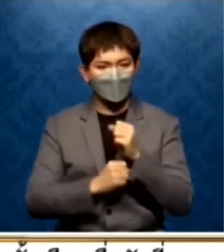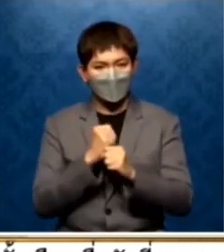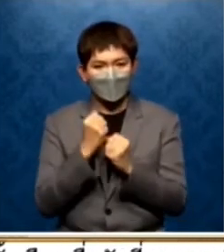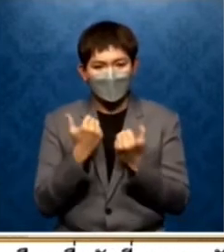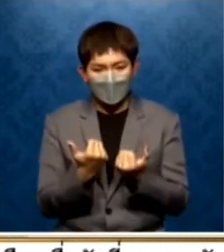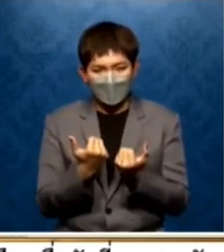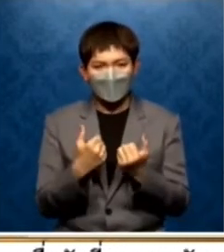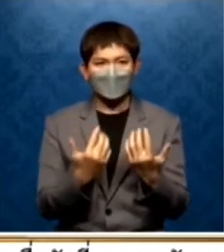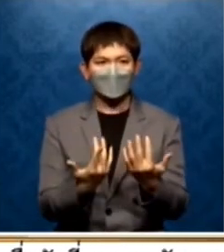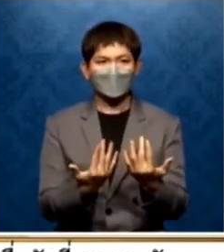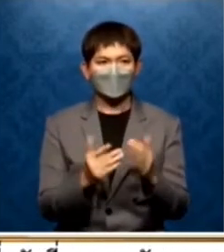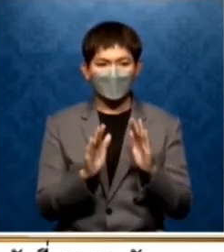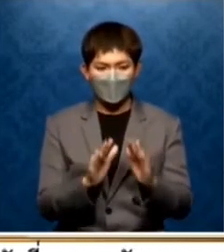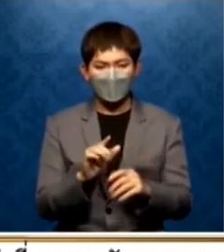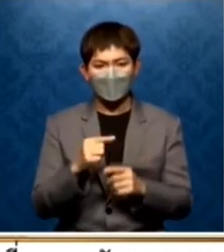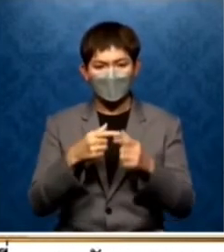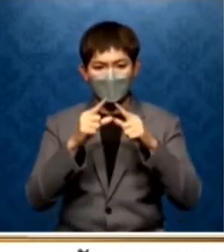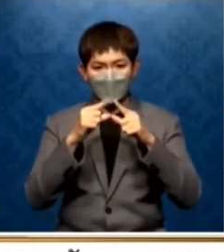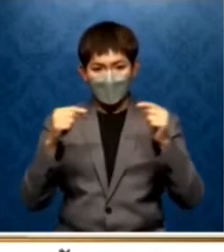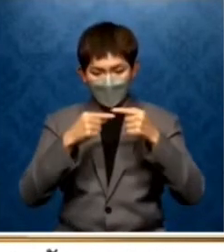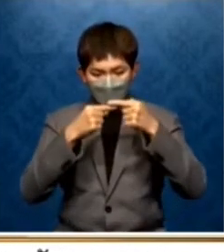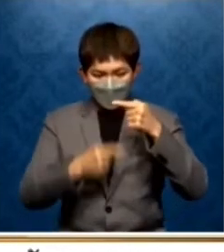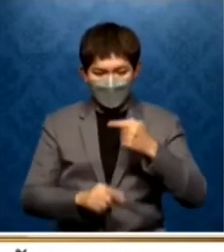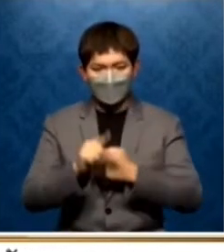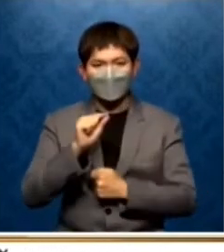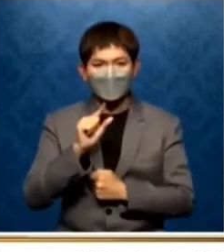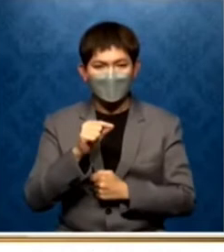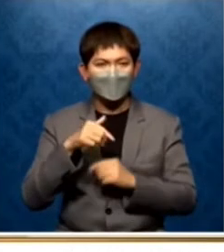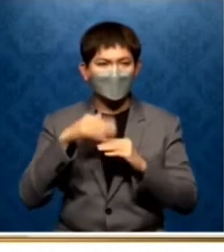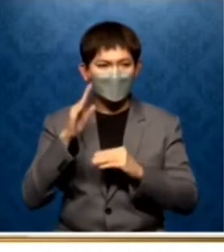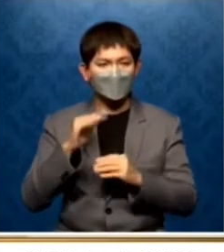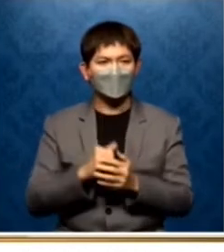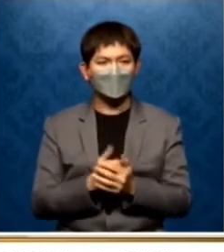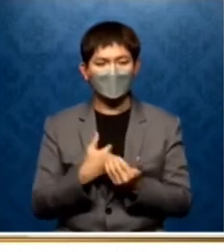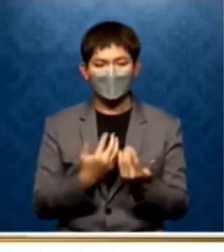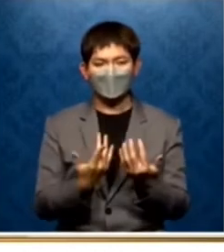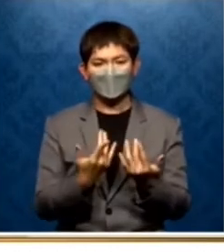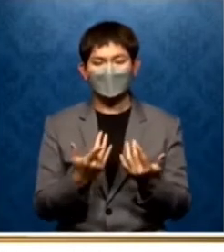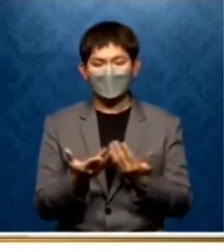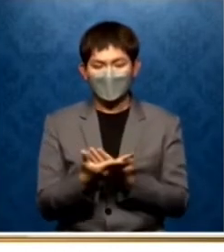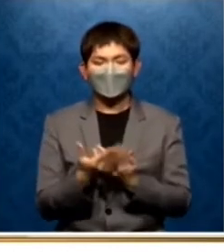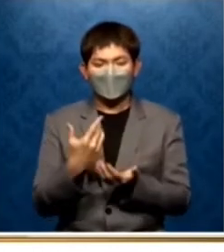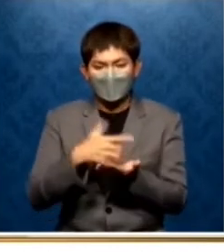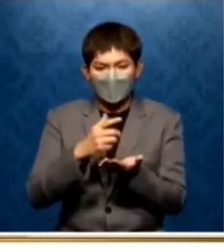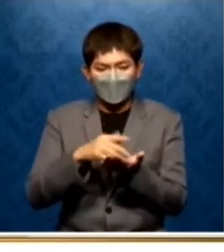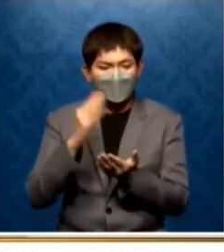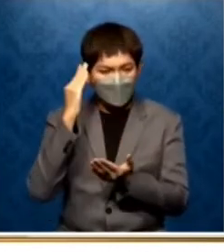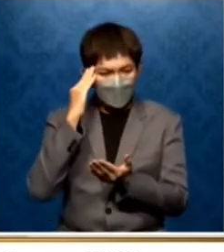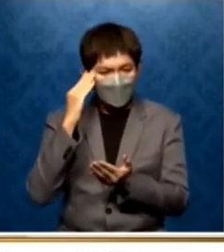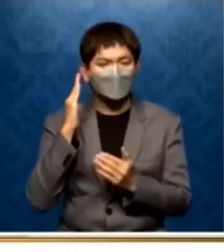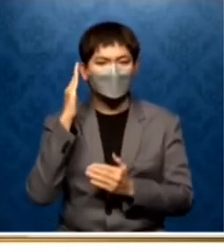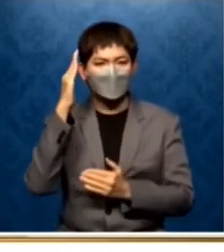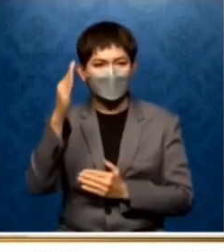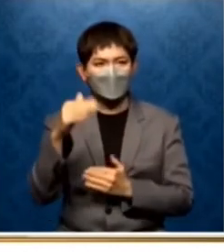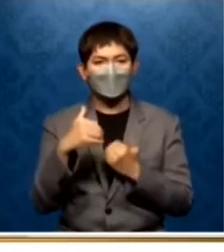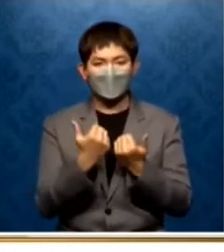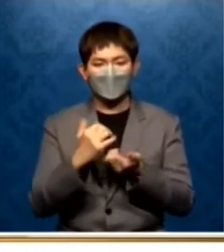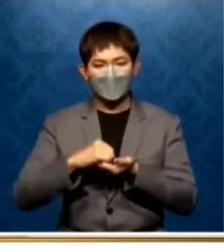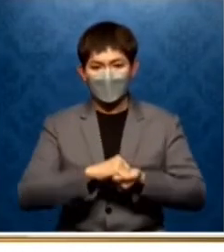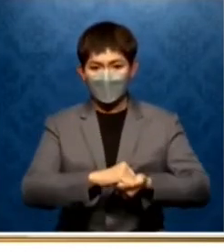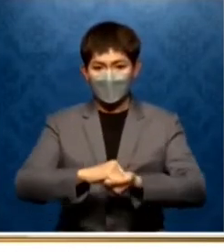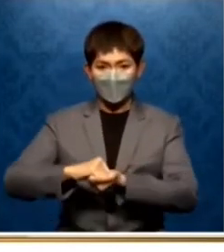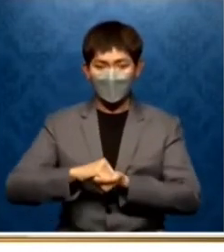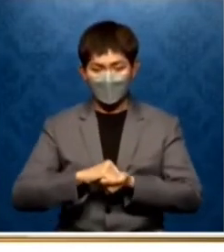ข้อจะค้างอยู่20กว่าเรื่องซึ่งก็จะต้องสะสางกันต่อไปนะครับในโอกาสต่อไปก็ขอความร่วมมือพวกเ